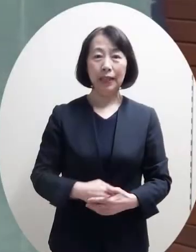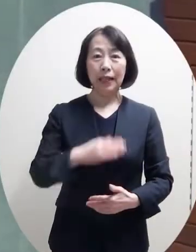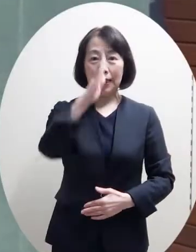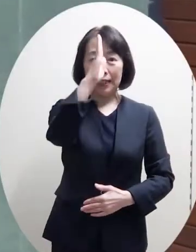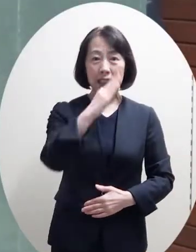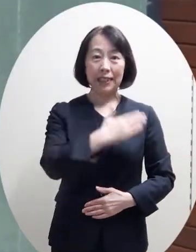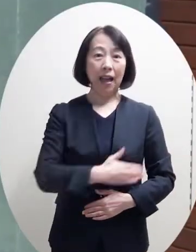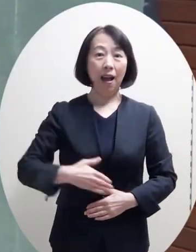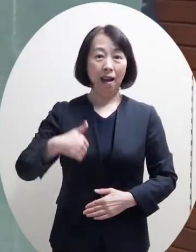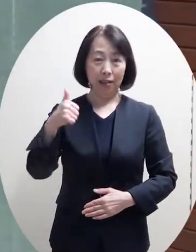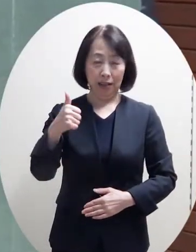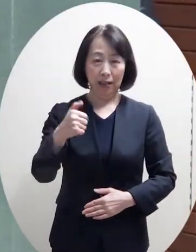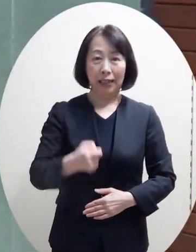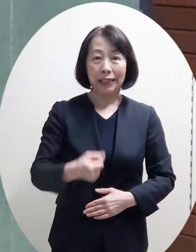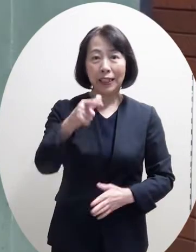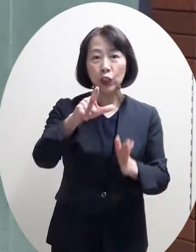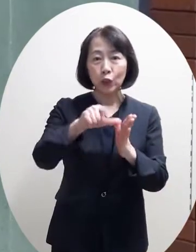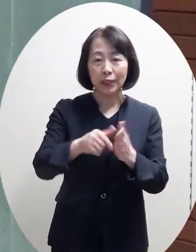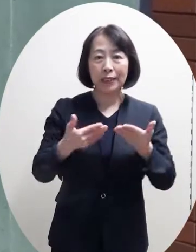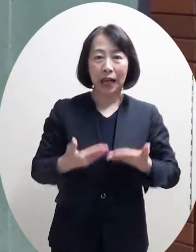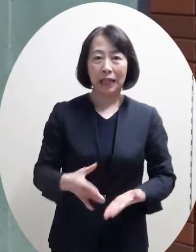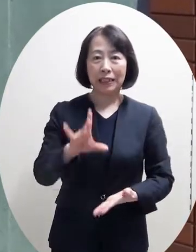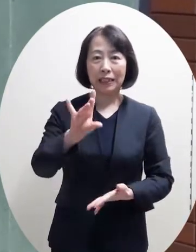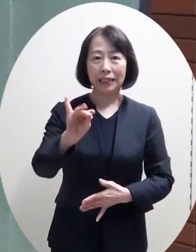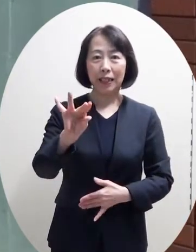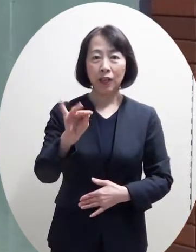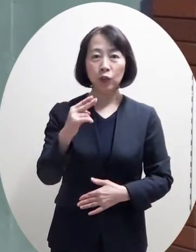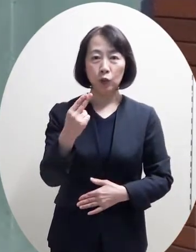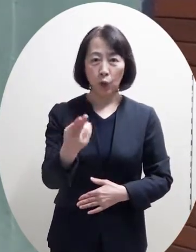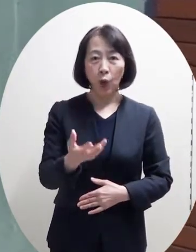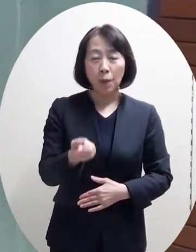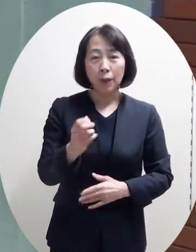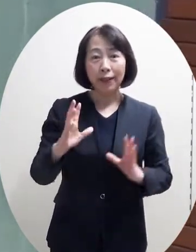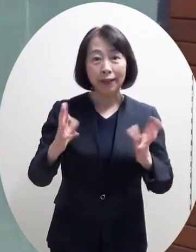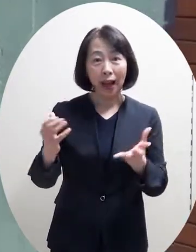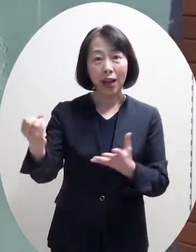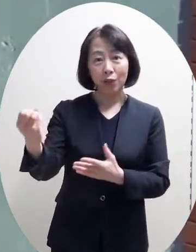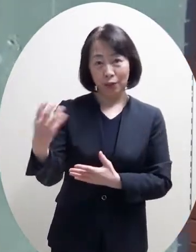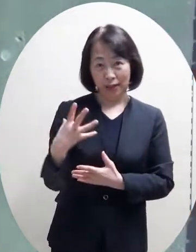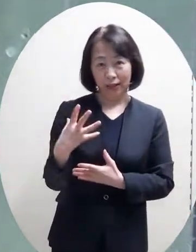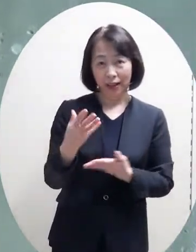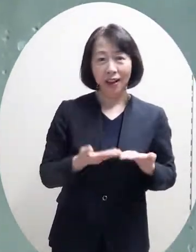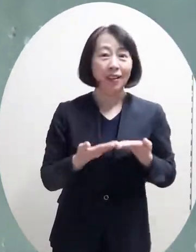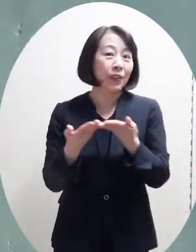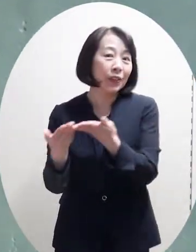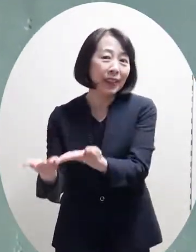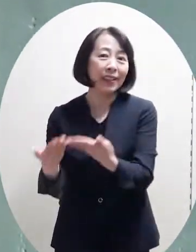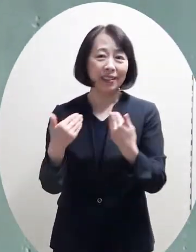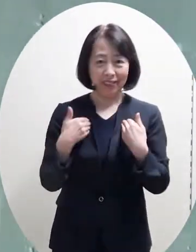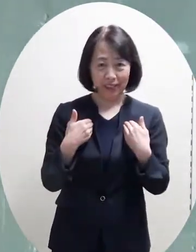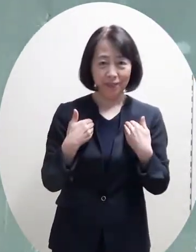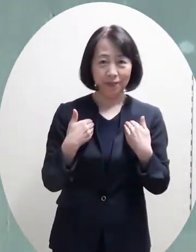市原さんが緊急時安心キットを持ってないって言ってたから届けてあげなくっちゃ。